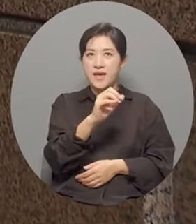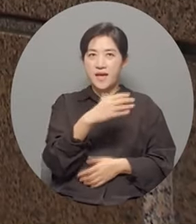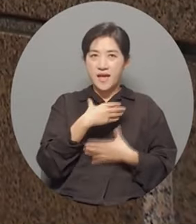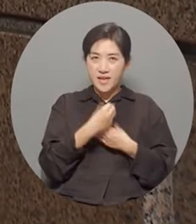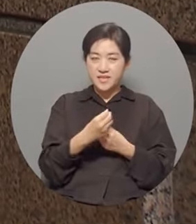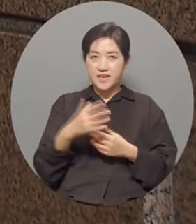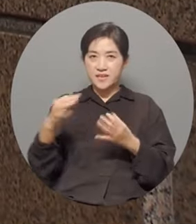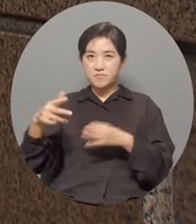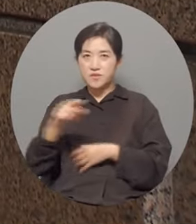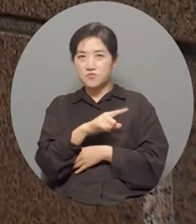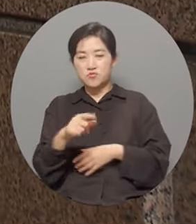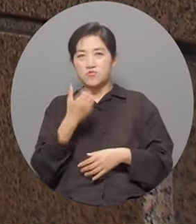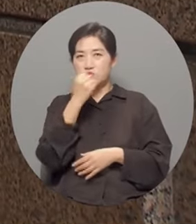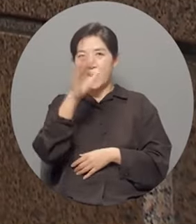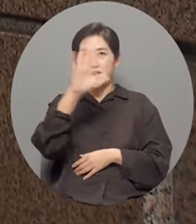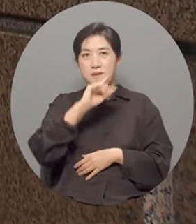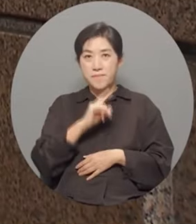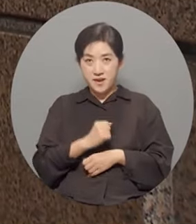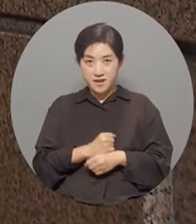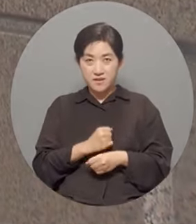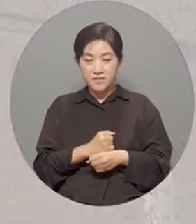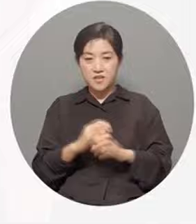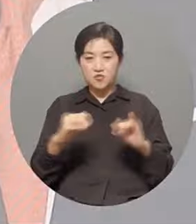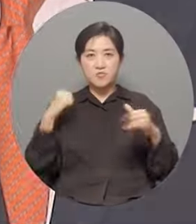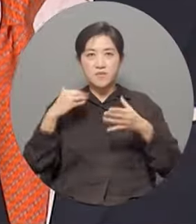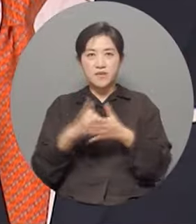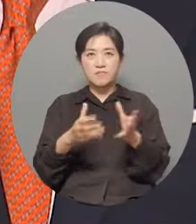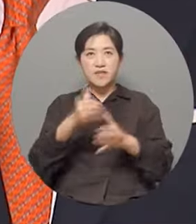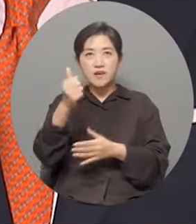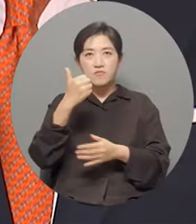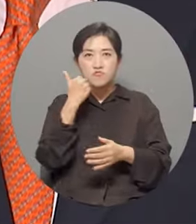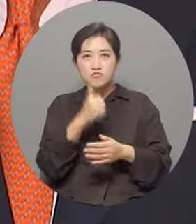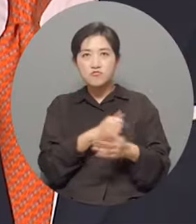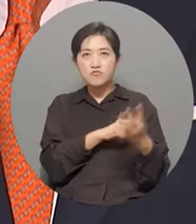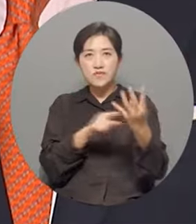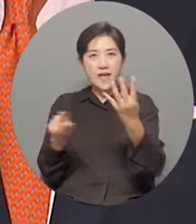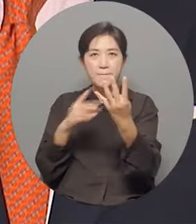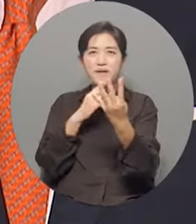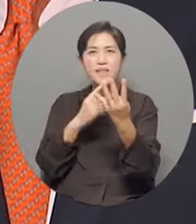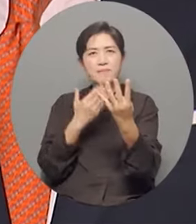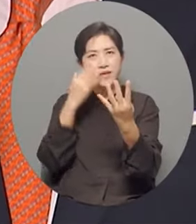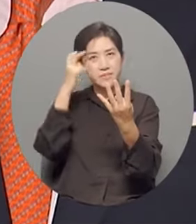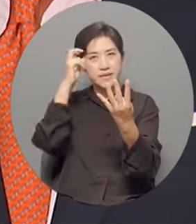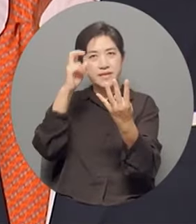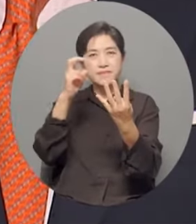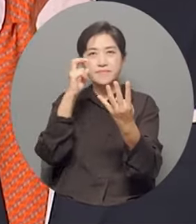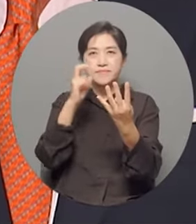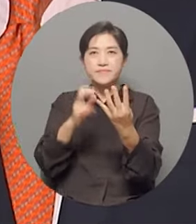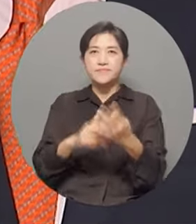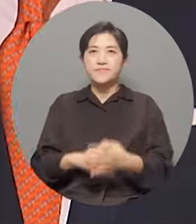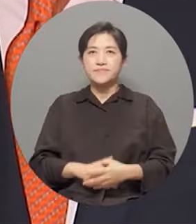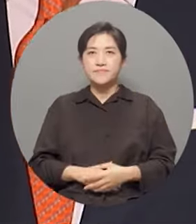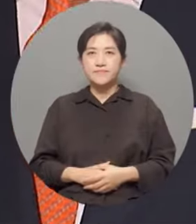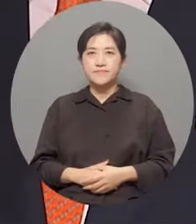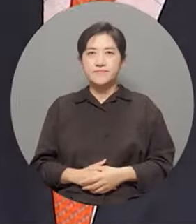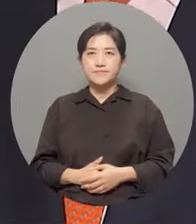불출마를 선언하면서 국민임 당권 경쟁은 파전 구도가 유력한 상황입니다 MBC 뉴스 고재민 있니다